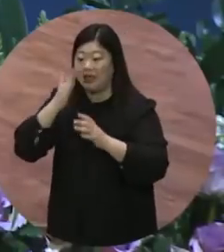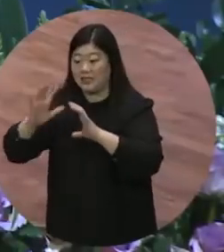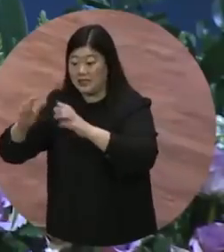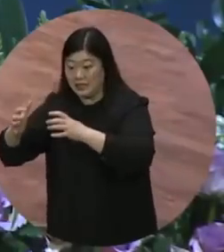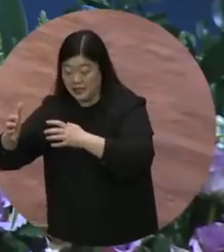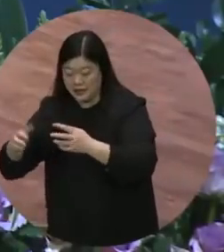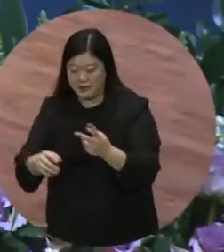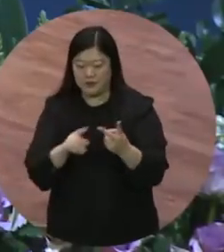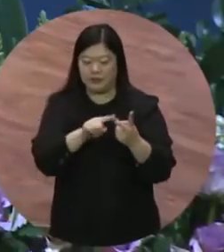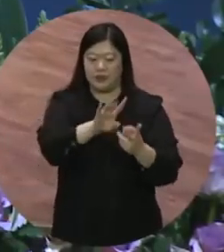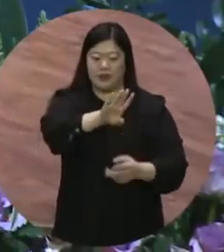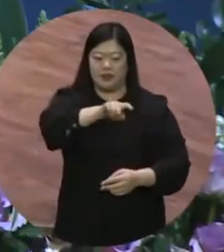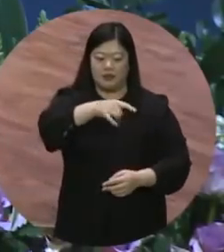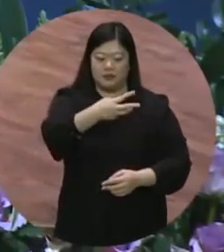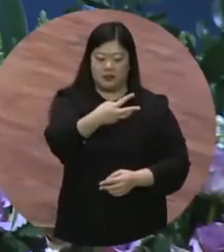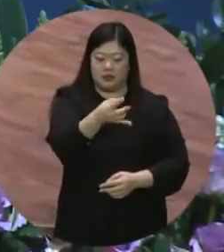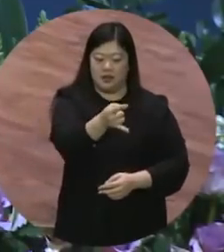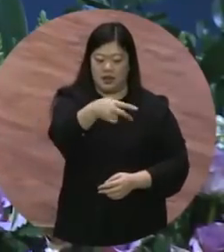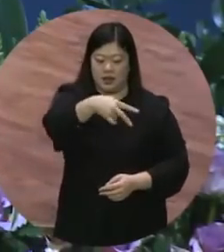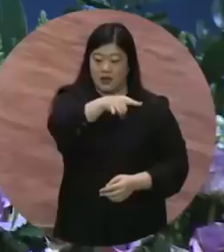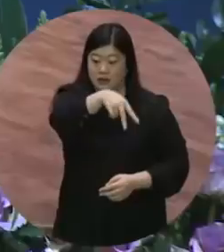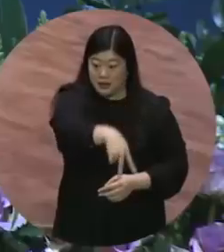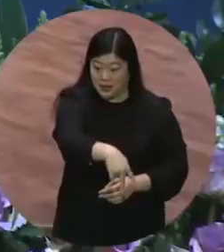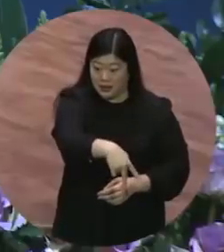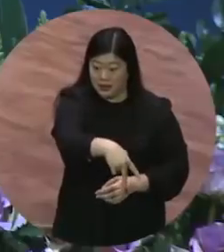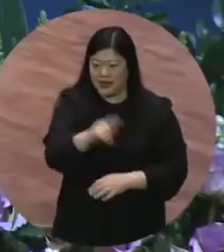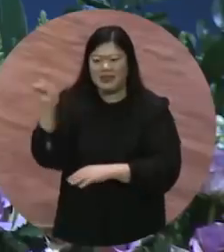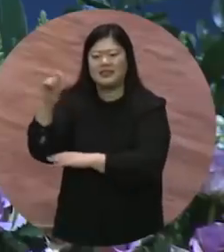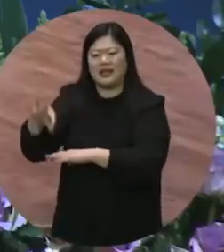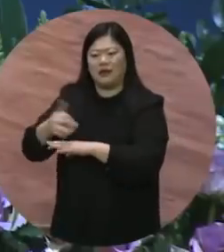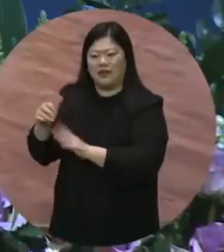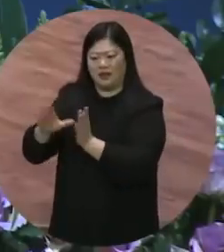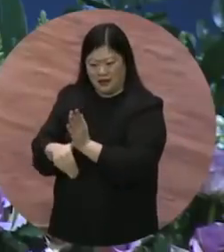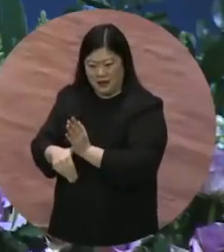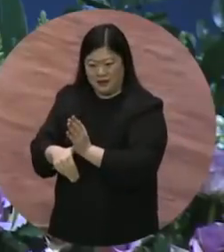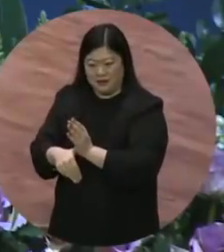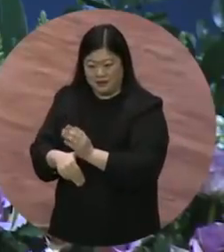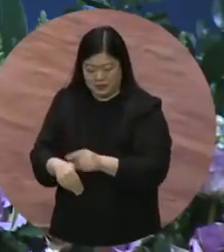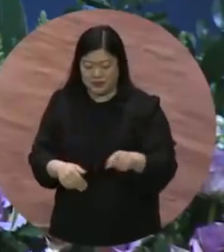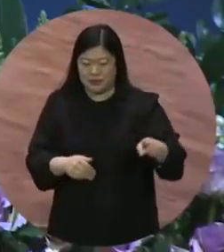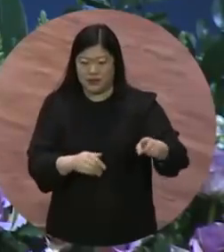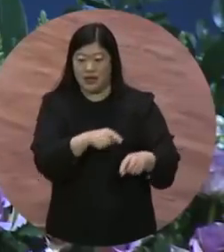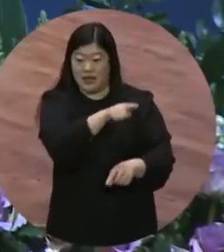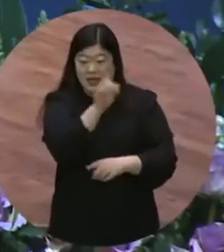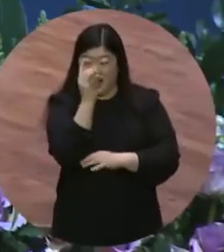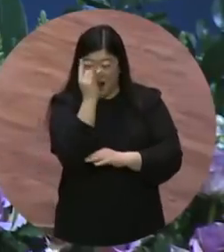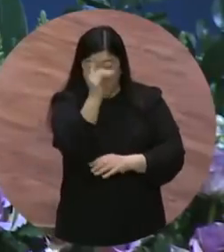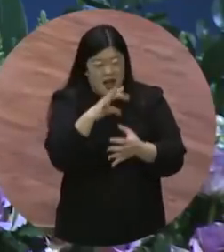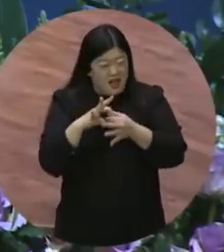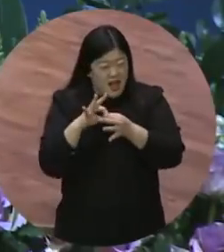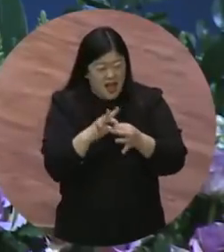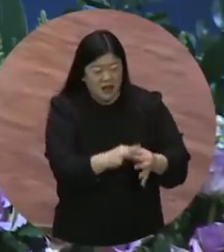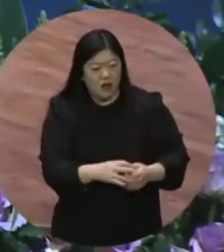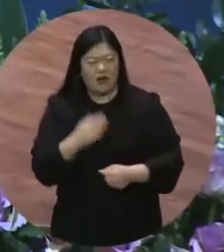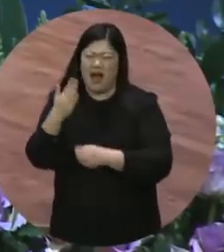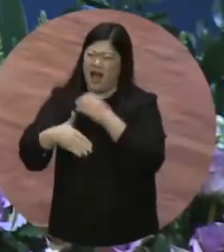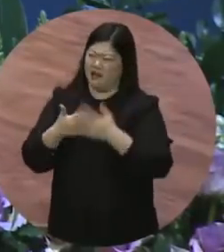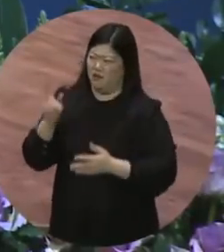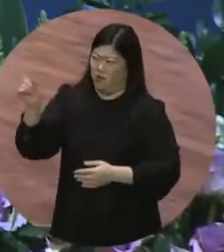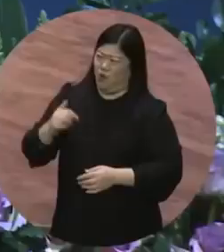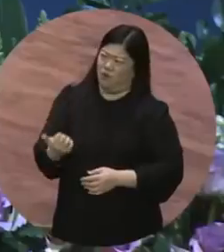블레셋의 장수 골리앗이 아침 저녁으로 하나님의 이름을 모독합니다. 수많은 군인들은 거기에 결박되어